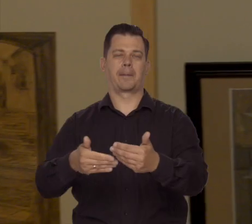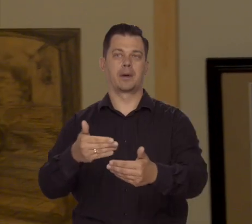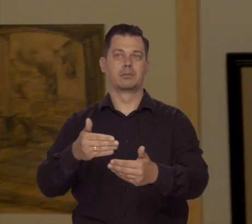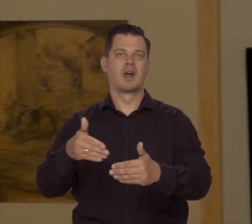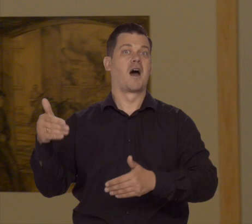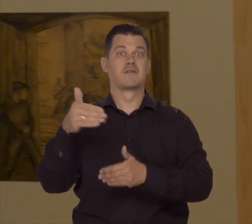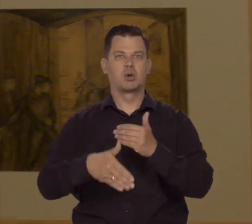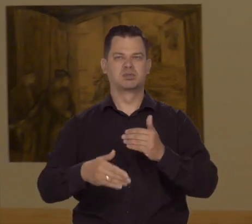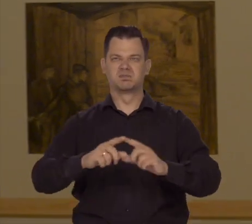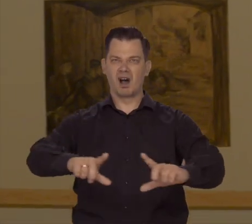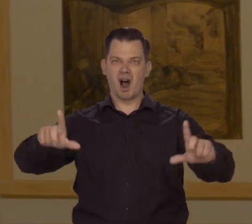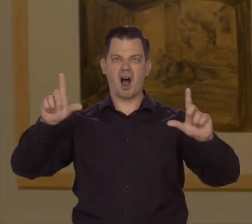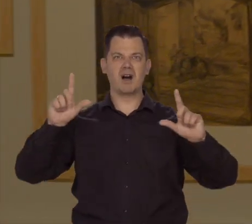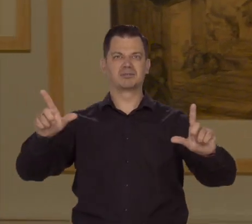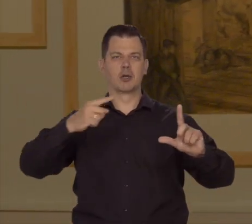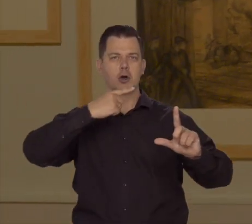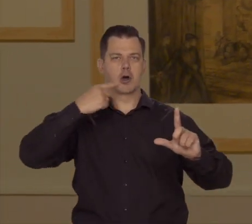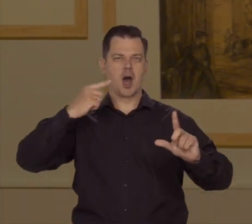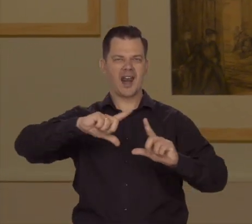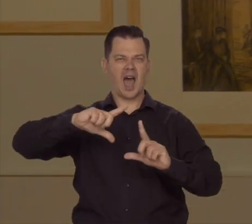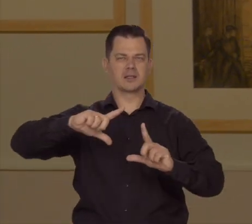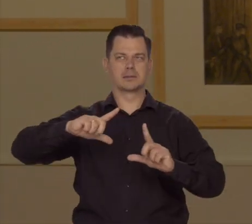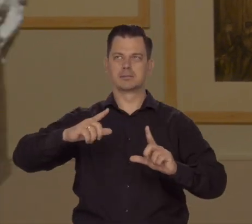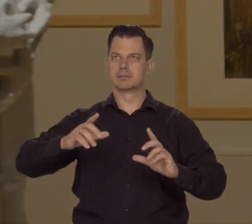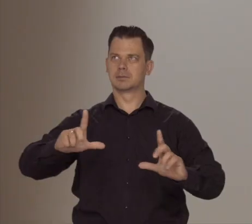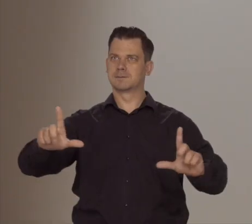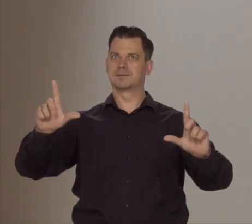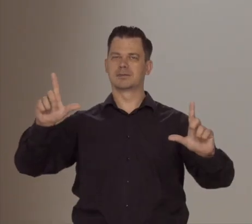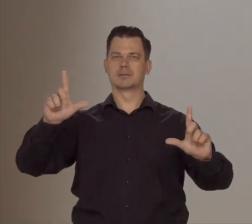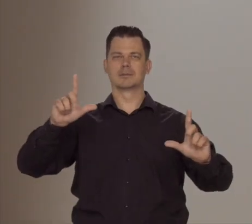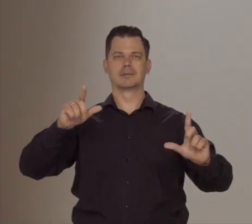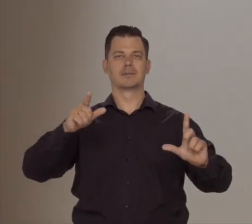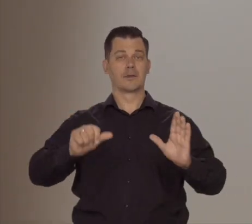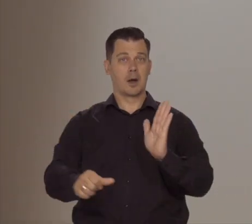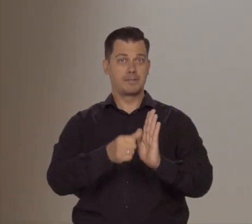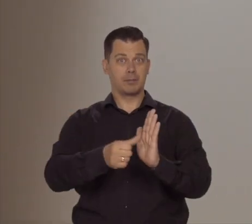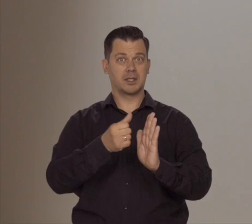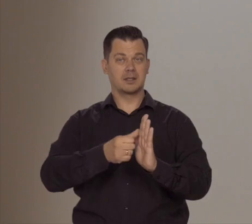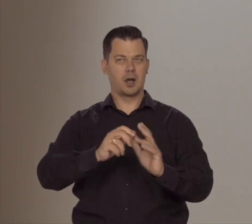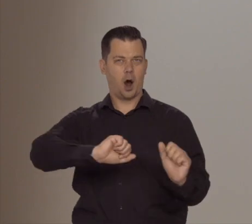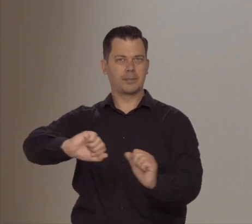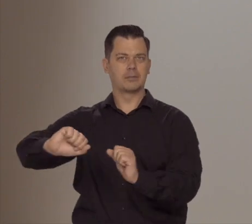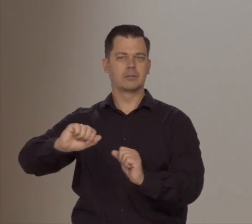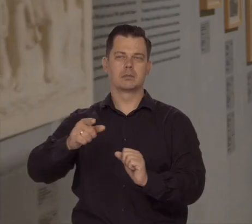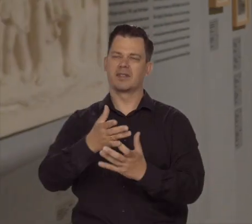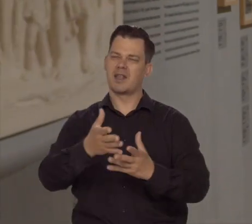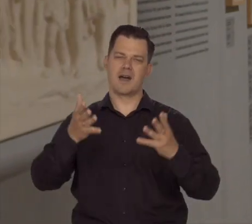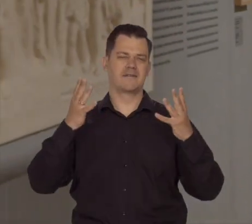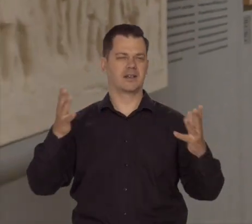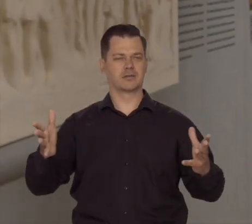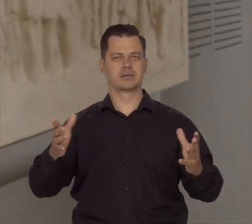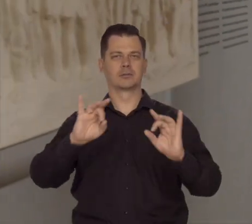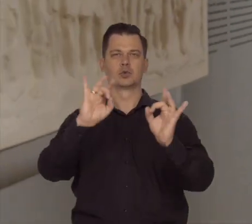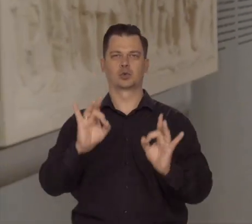do monumentalnych płócien socrealistycznych, które wydobywamy z niepamięci. Pomniki oporu to największa i jak dotąd najbardziej